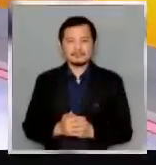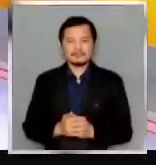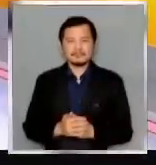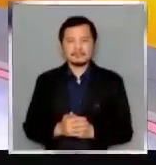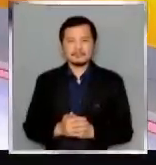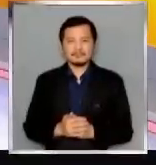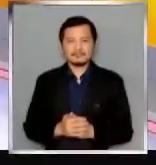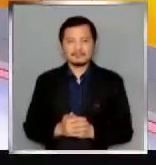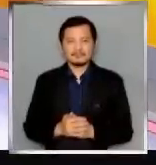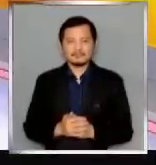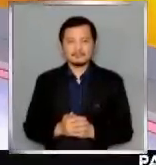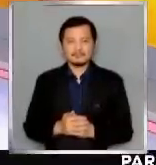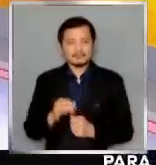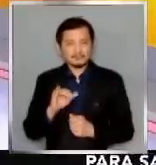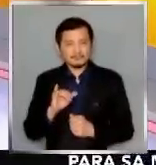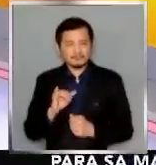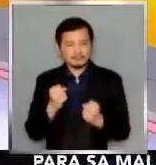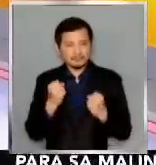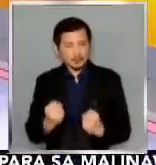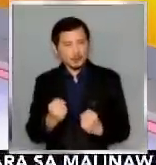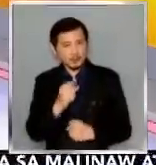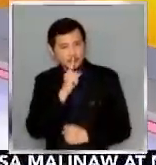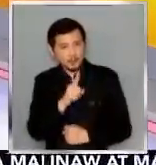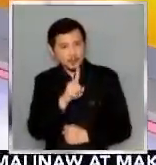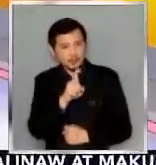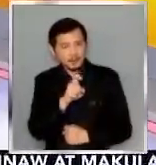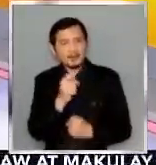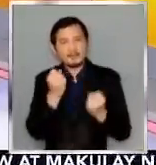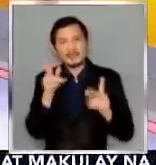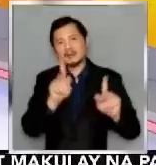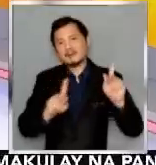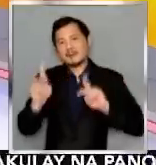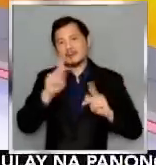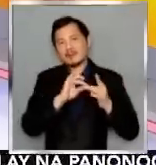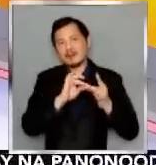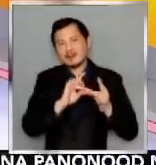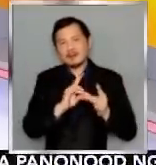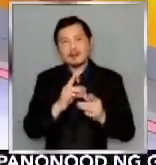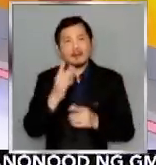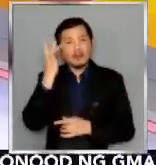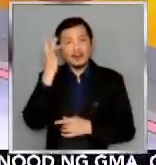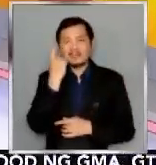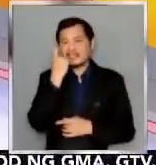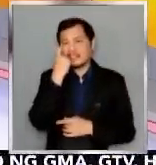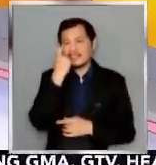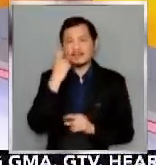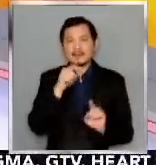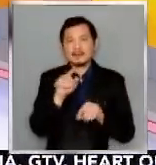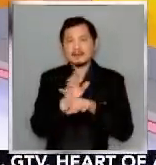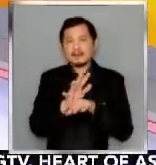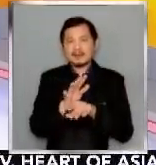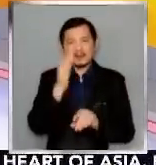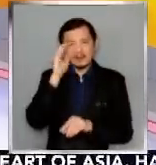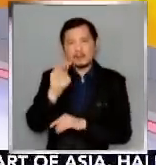Usapang X! Ako. Paniguradong marami ang makaka-relate dito na tampok sa latest episode ng Regal Studio Presents Martha's Place.